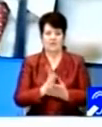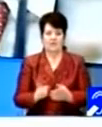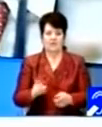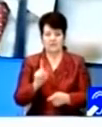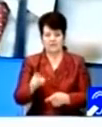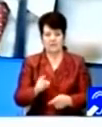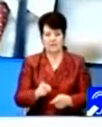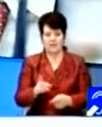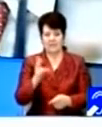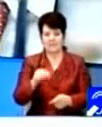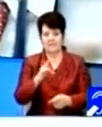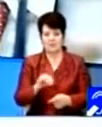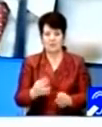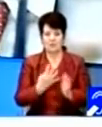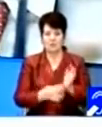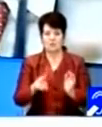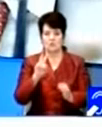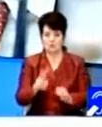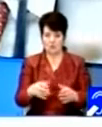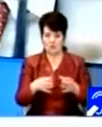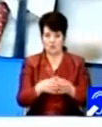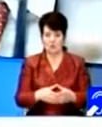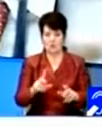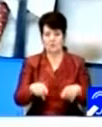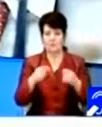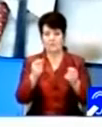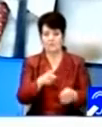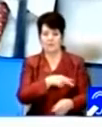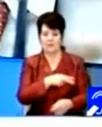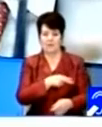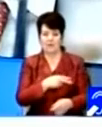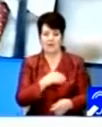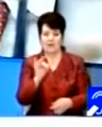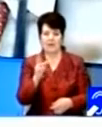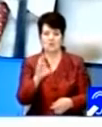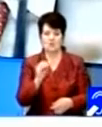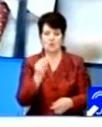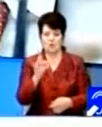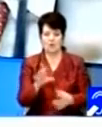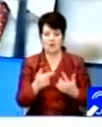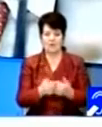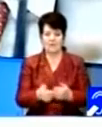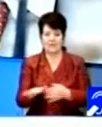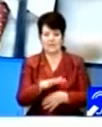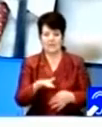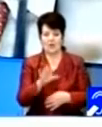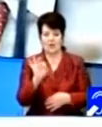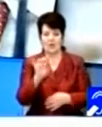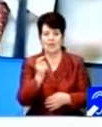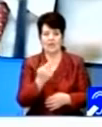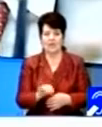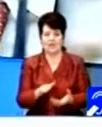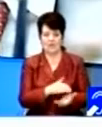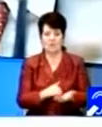de pe Nistru din 1992 condamnă medalierea primarului Ilan Șur de către organizația teritorială Orhei a Uniunii